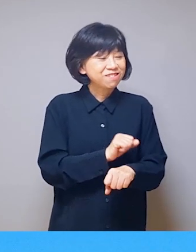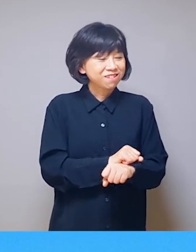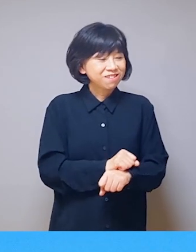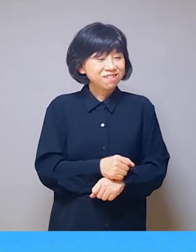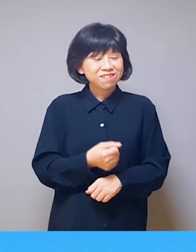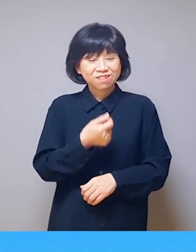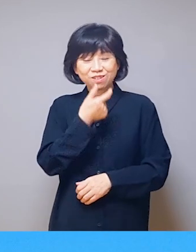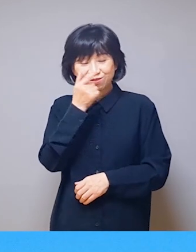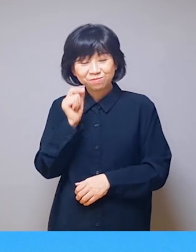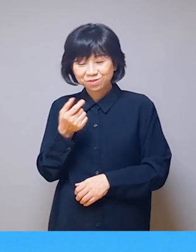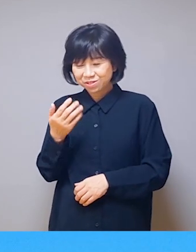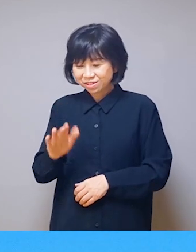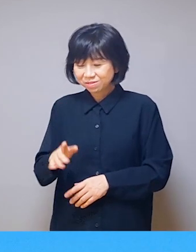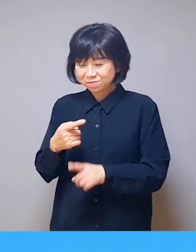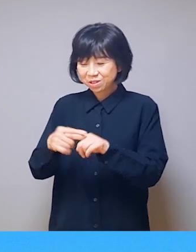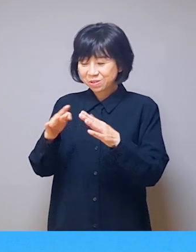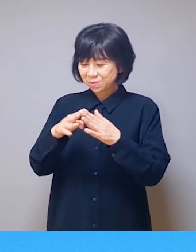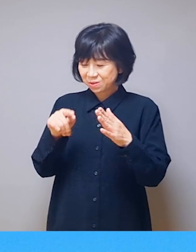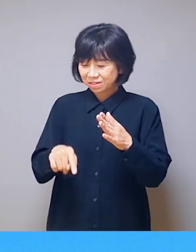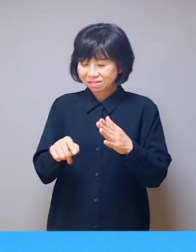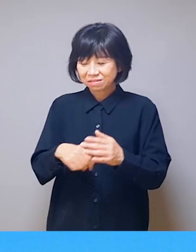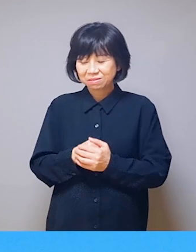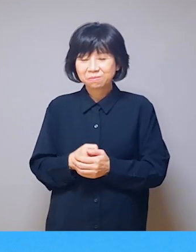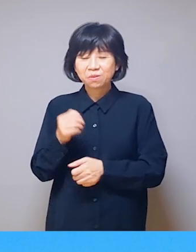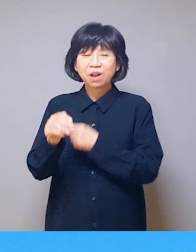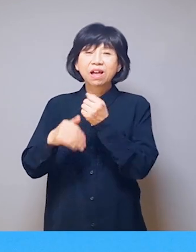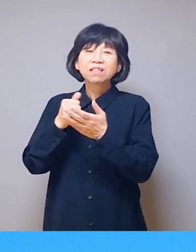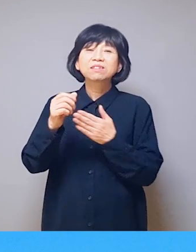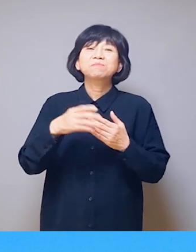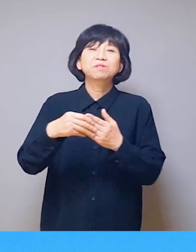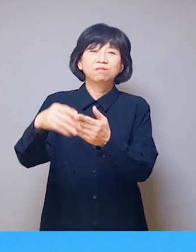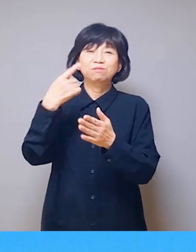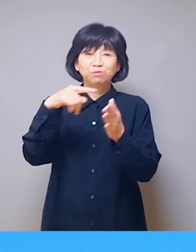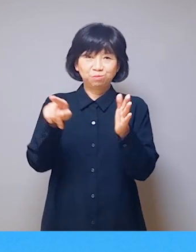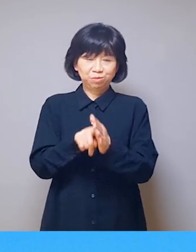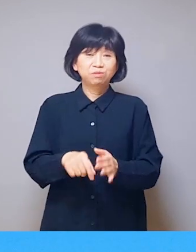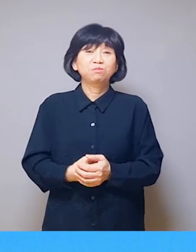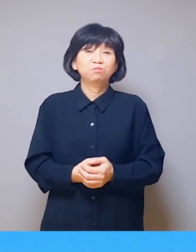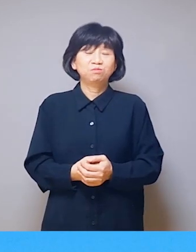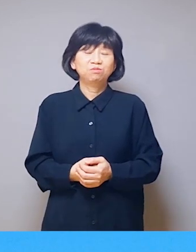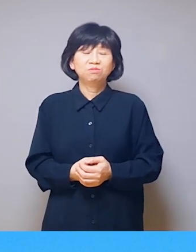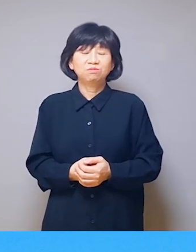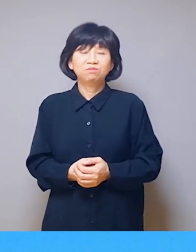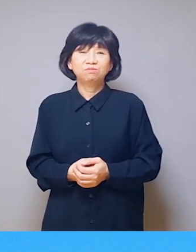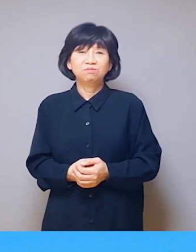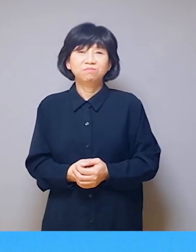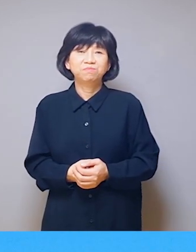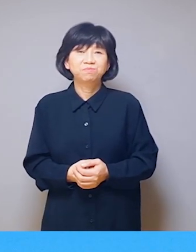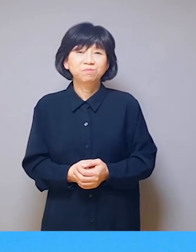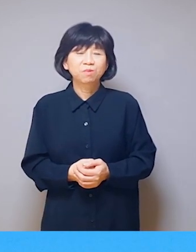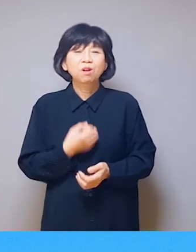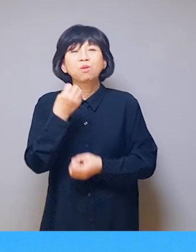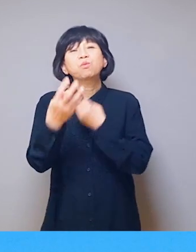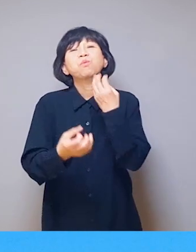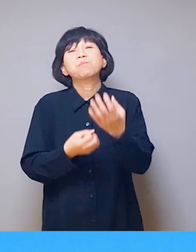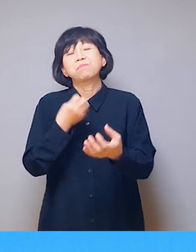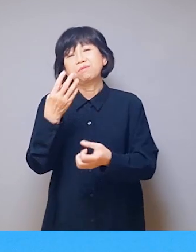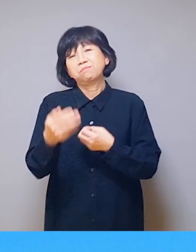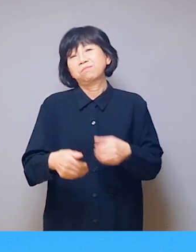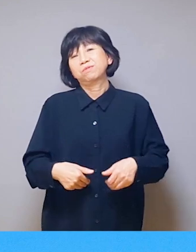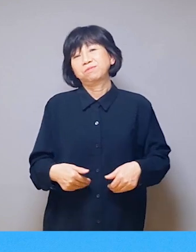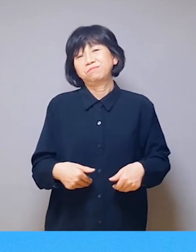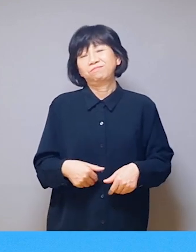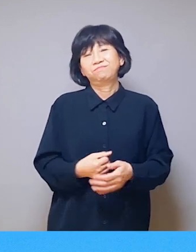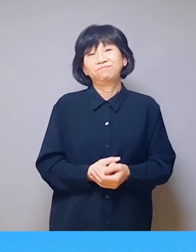우리는 부족하지만 교회는 하나님이 이끌어 가시는 줄 믿습니다. 그런 고백들을 자꾸 하는 거죠.